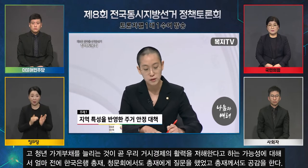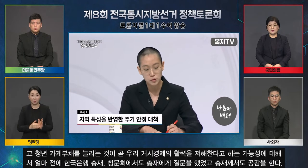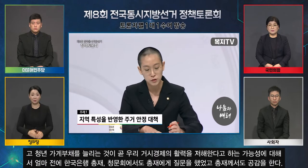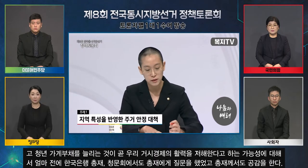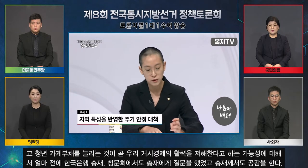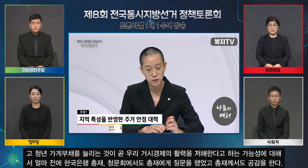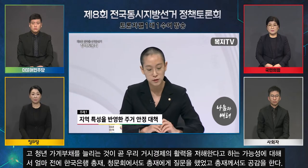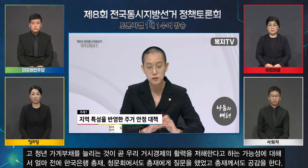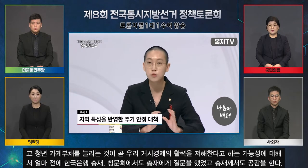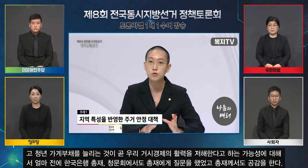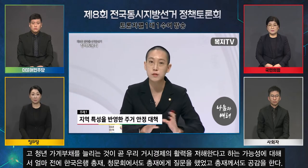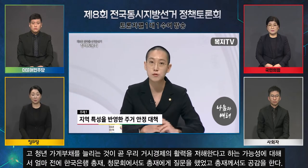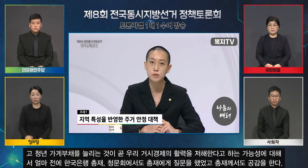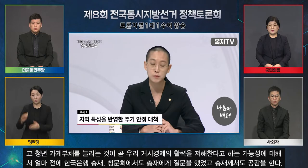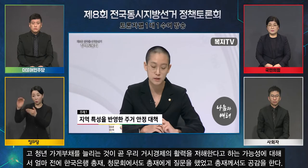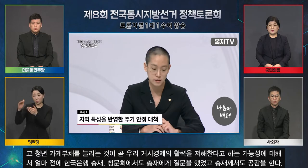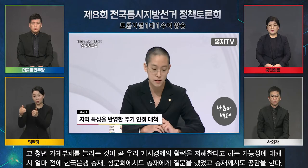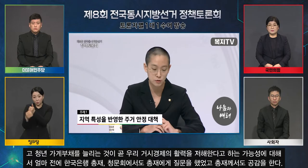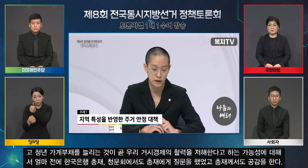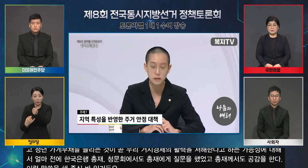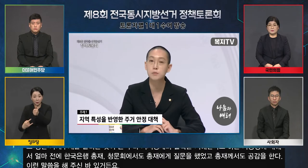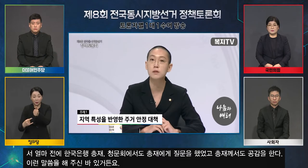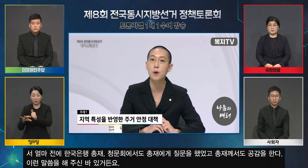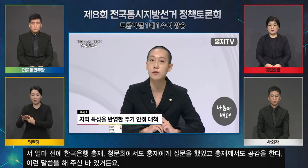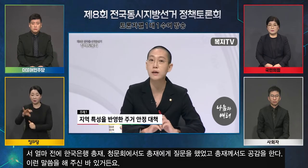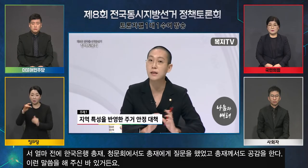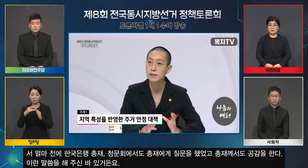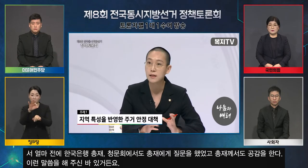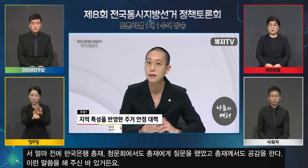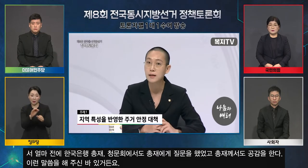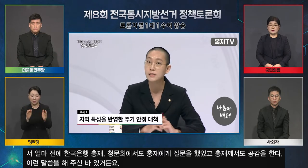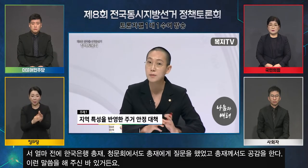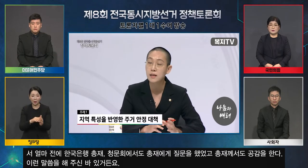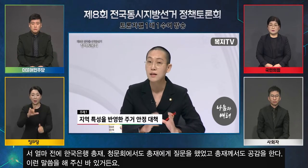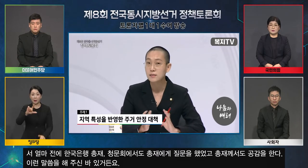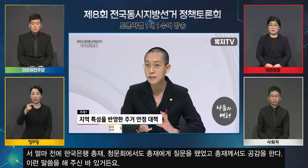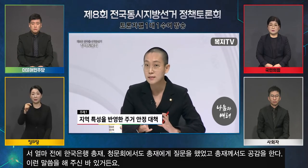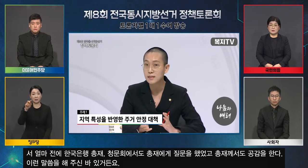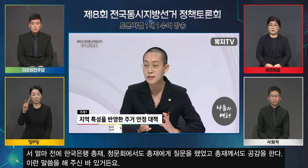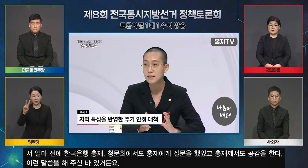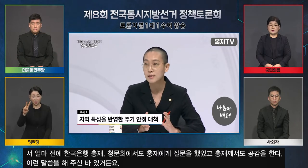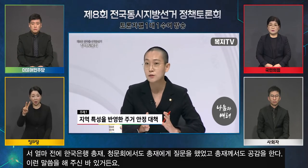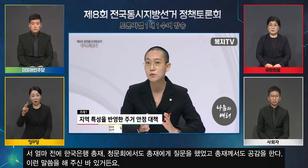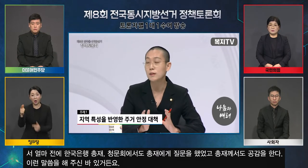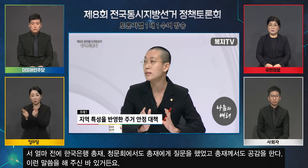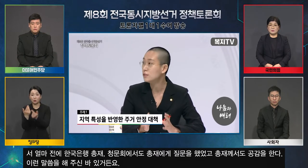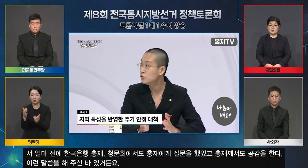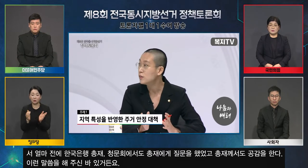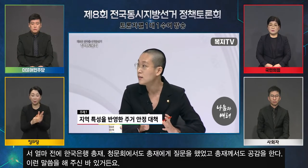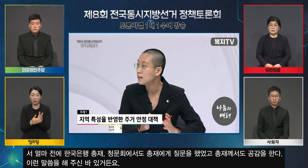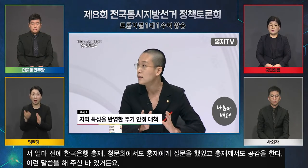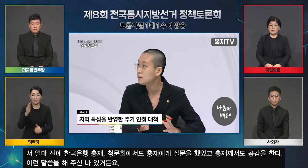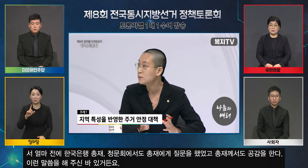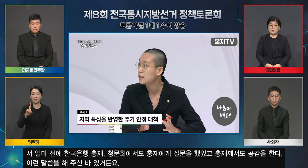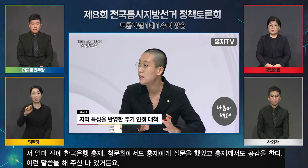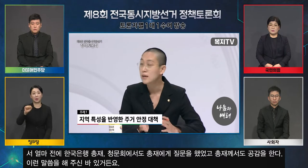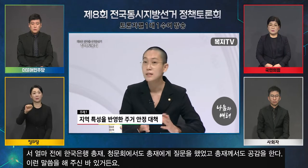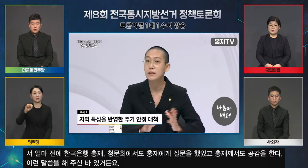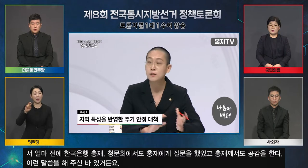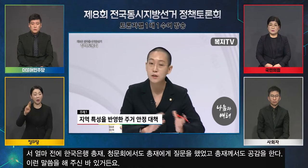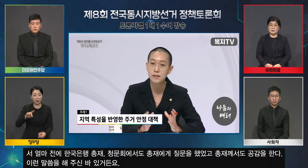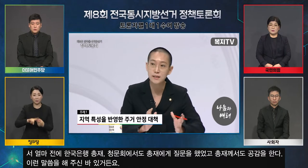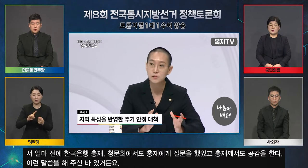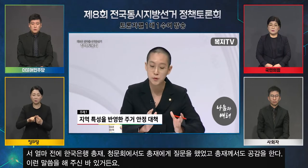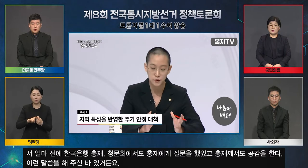그리고 인수위에서 첫 주택 구입자 대상으로 LTV를 완화하겠다 하지만 DSR에 대해서는 굉장히 신중한 얘기를 했습니다.